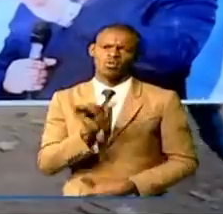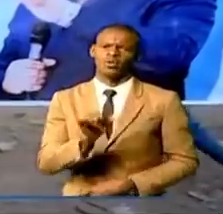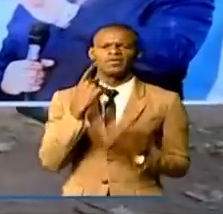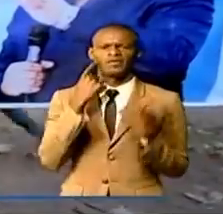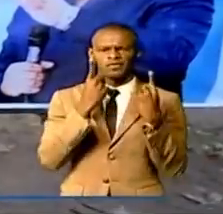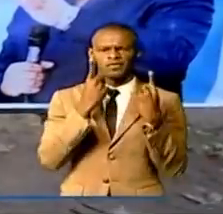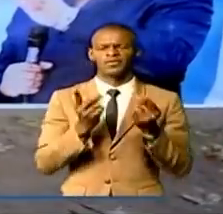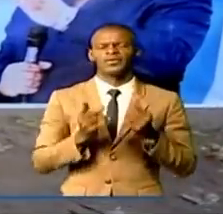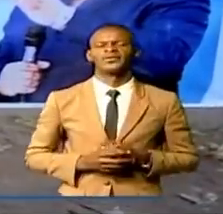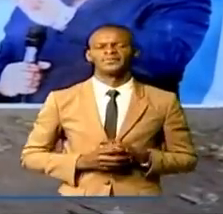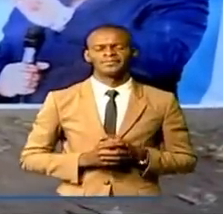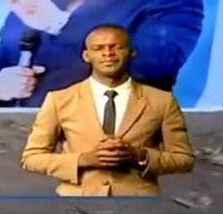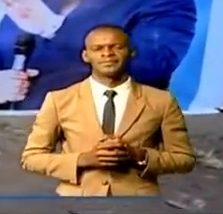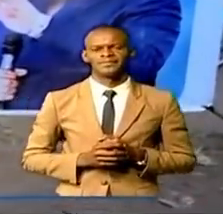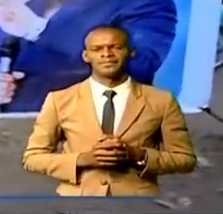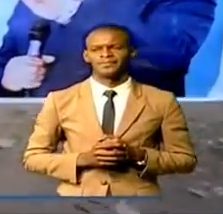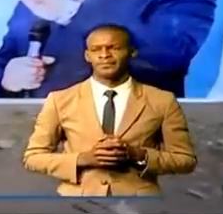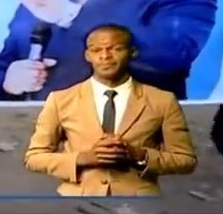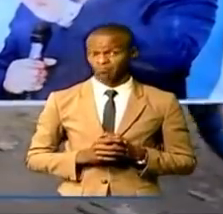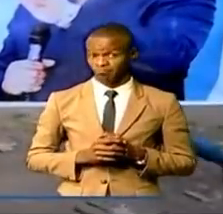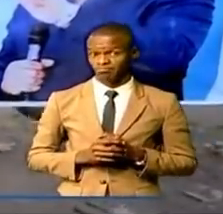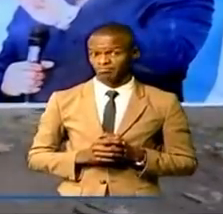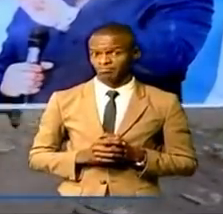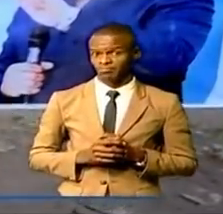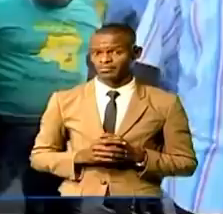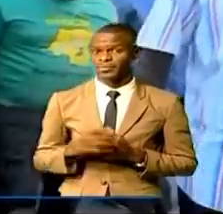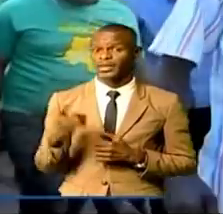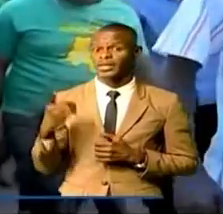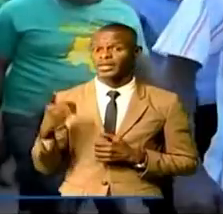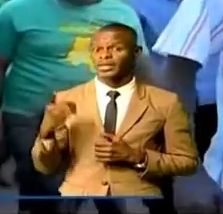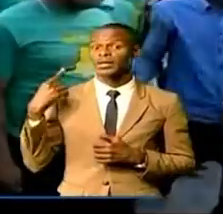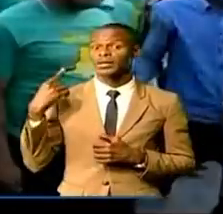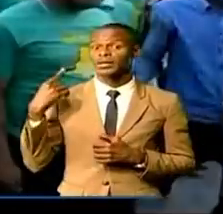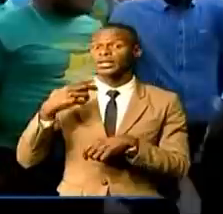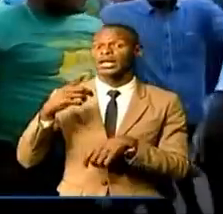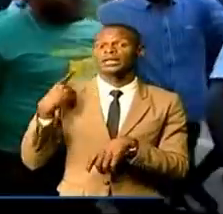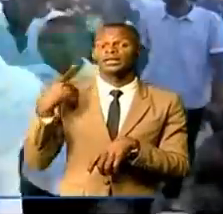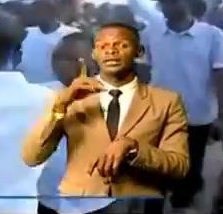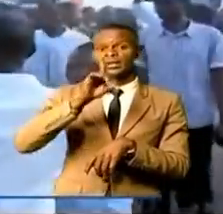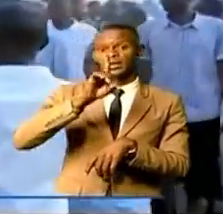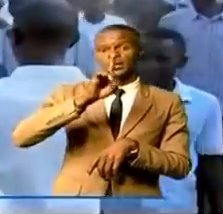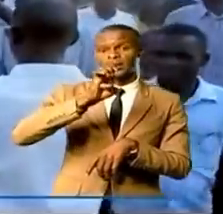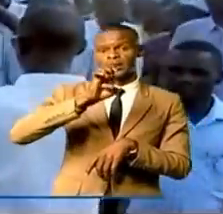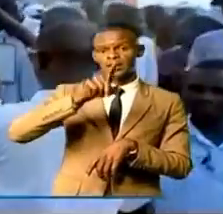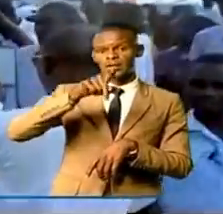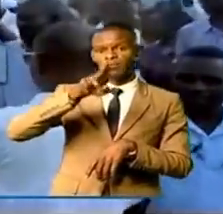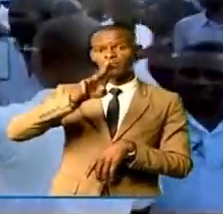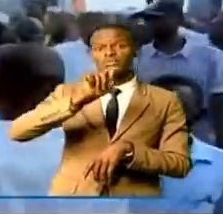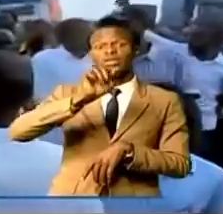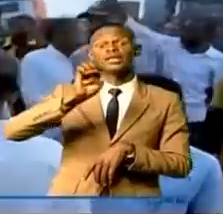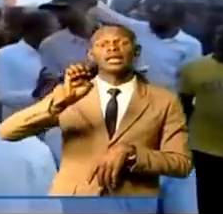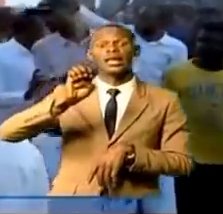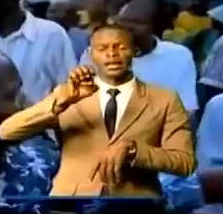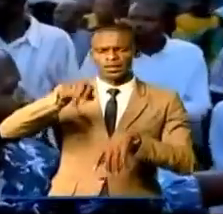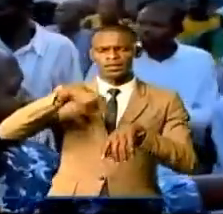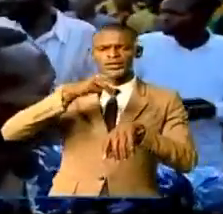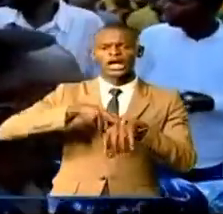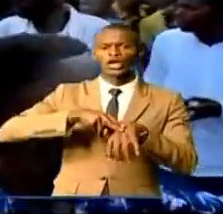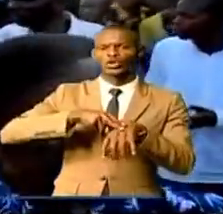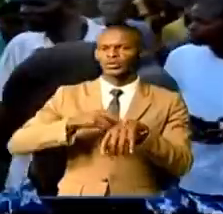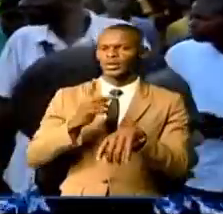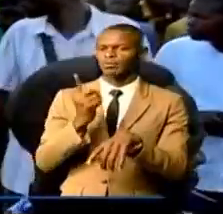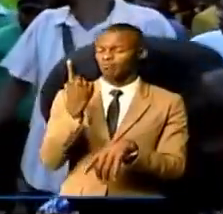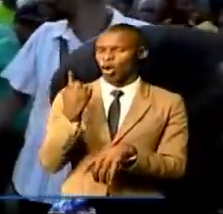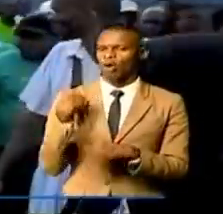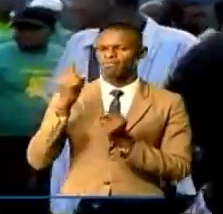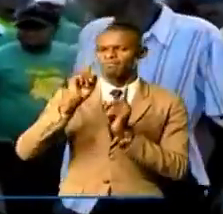Le député national honoraire Godé Kalao Ngungu est arrivé à Tshikapa, chef de la province du Kassai. Il a été accueilli au péage de